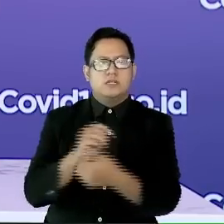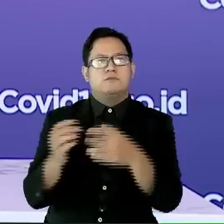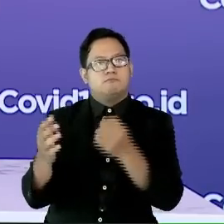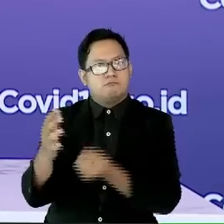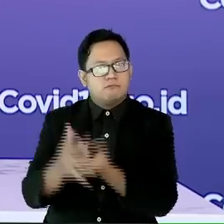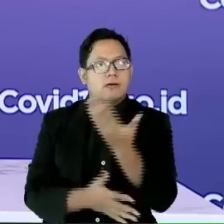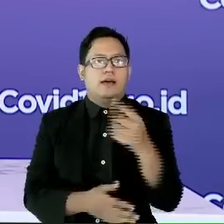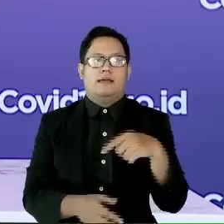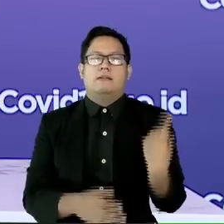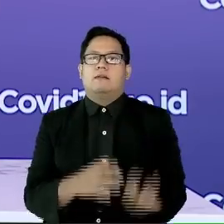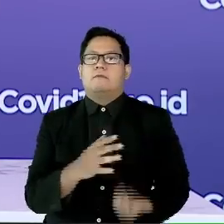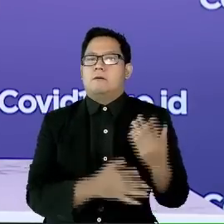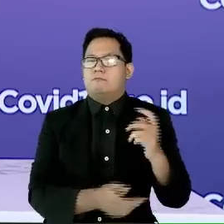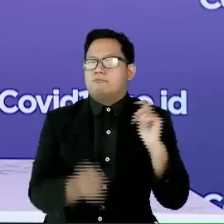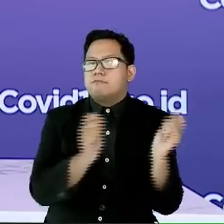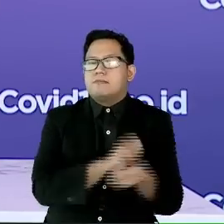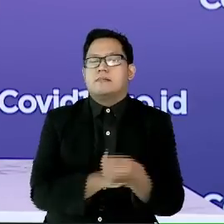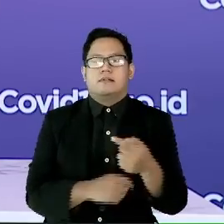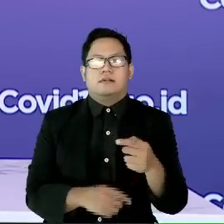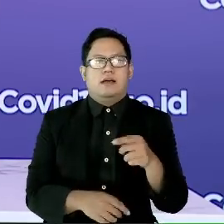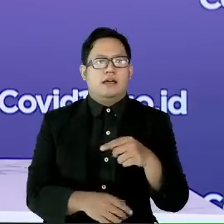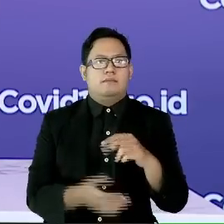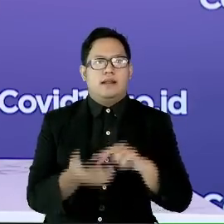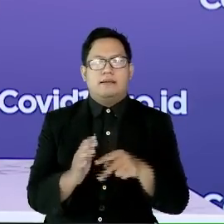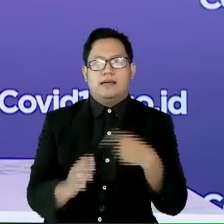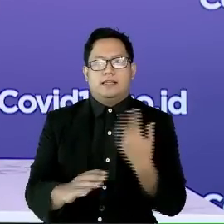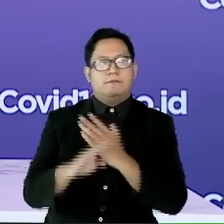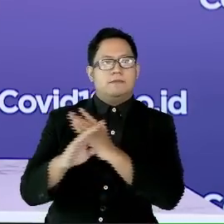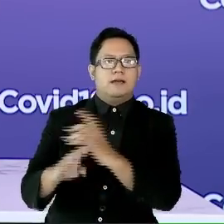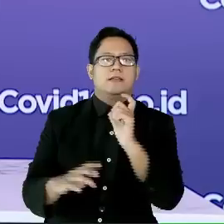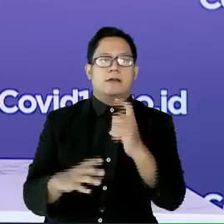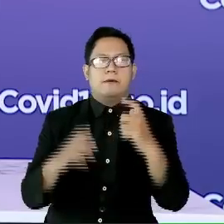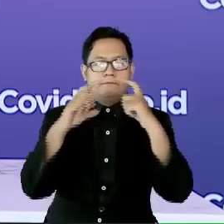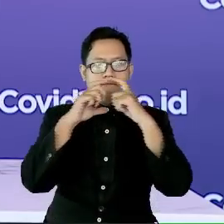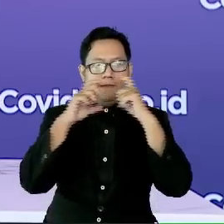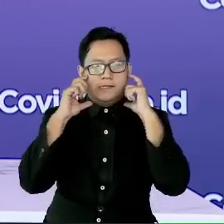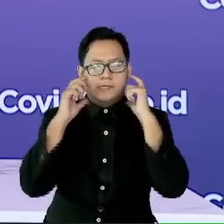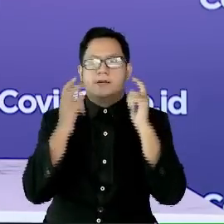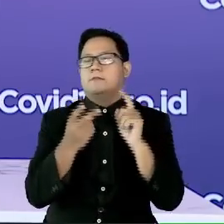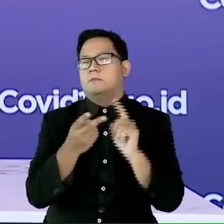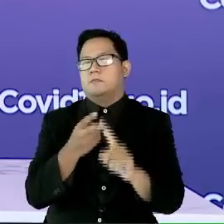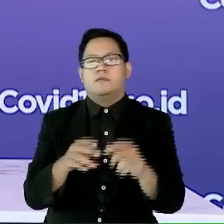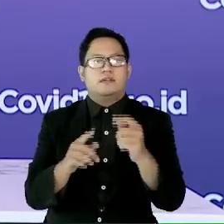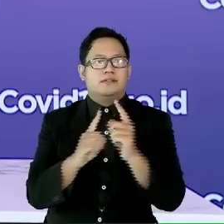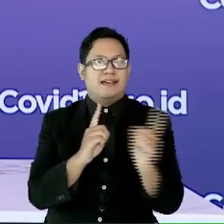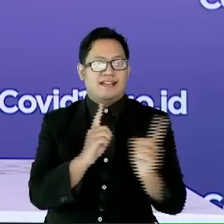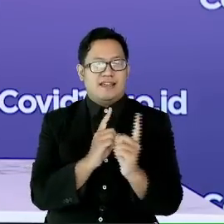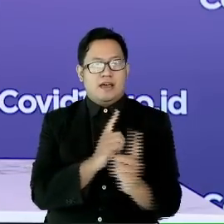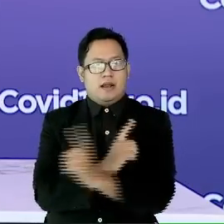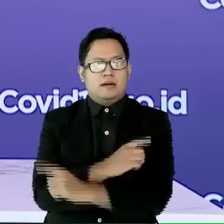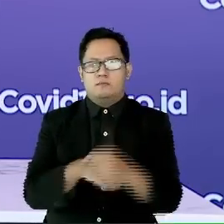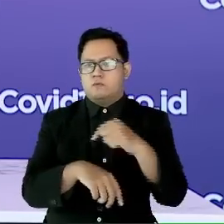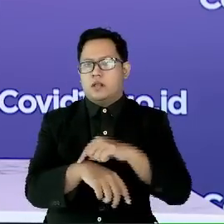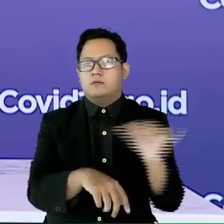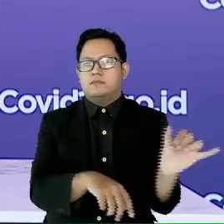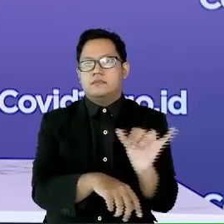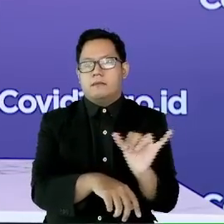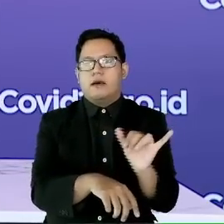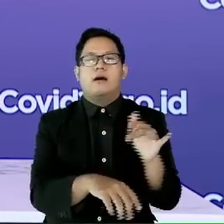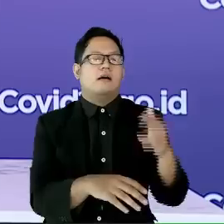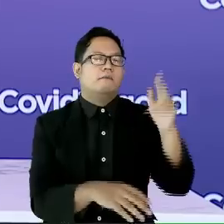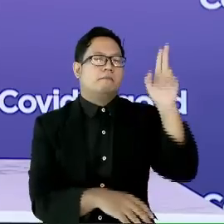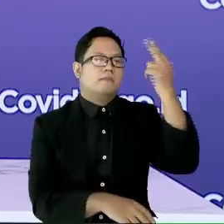melanjutkan tindakan pencegahan seperti memakai masker dan menjaga jarak, dan pada saat yang sama, pemerintah